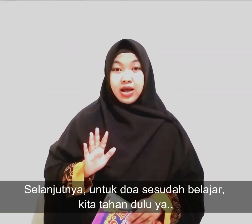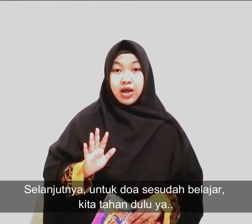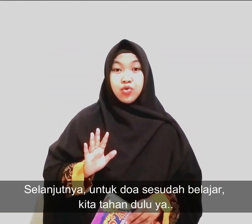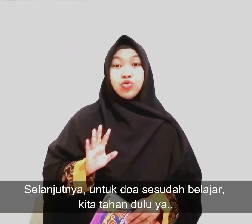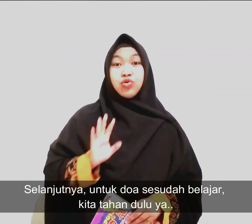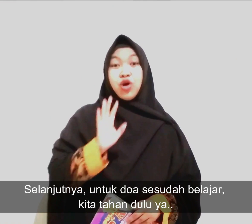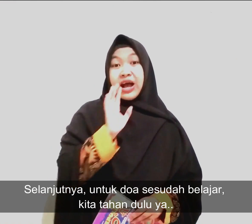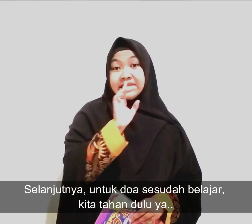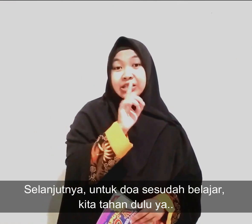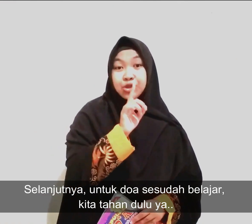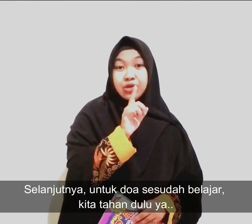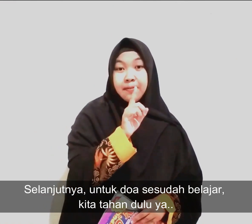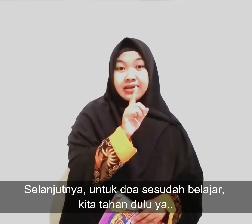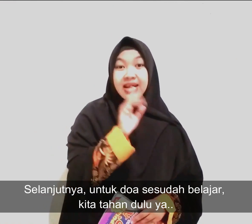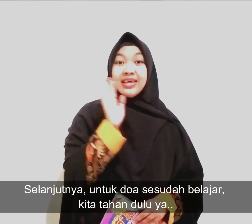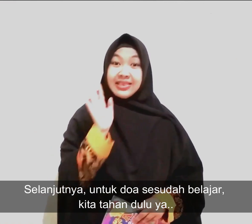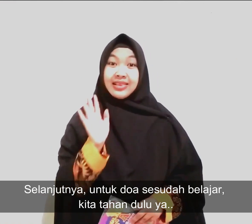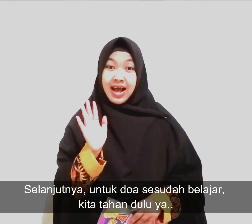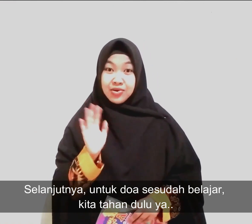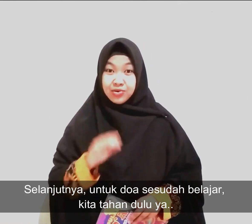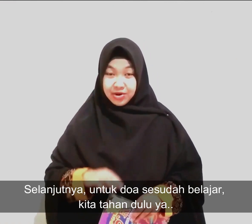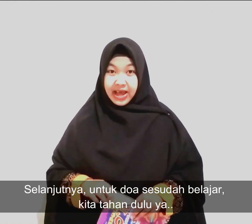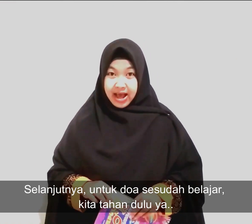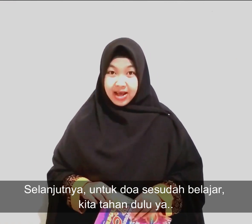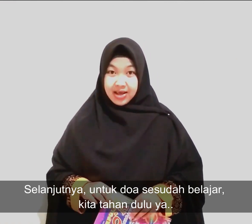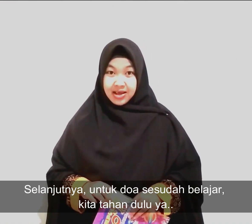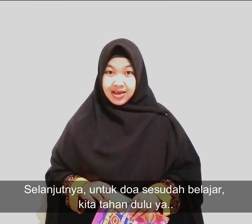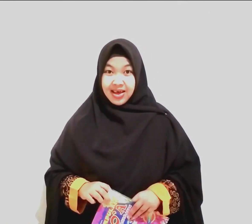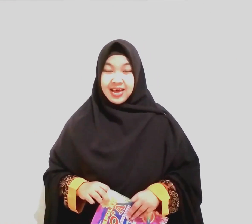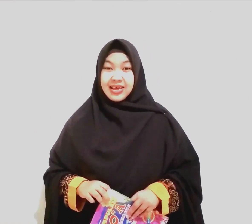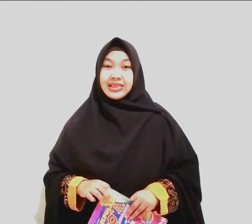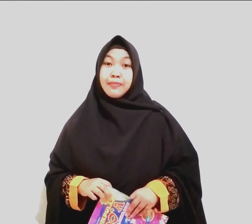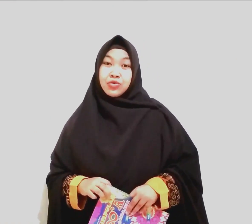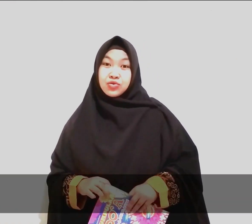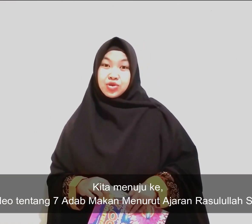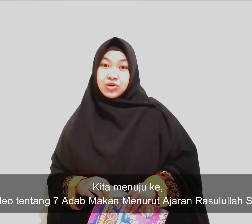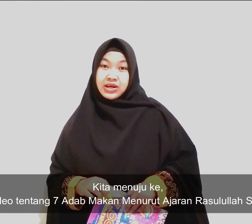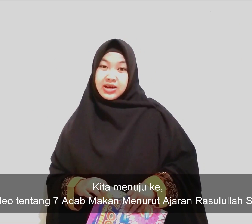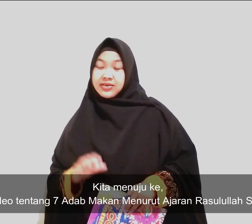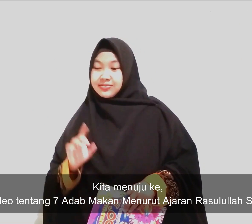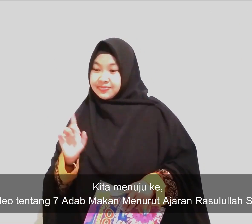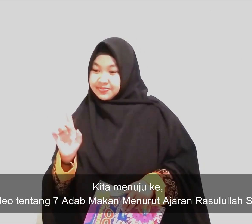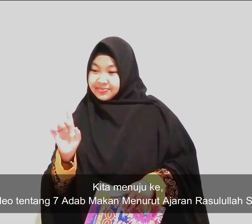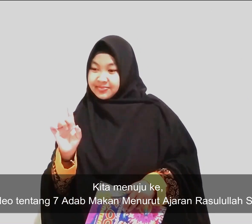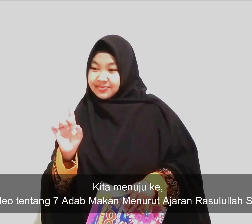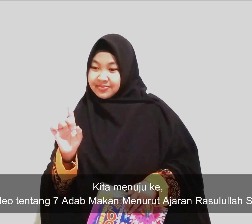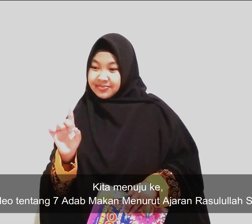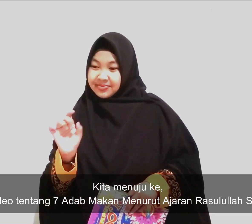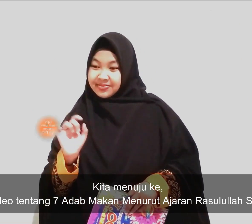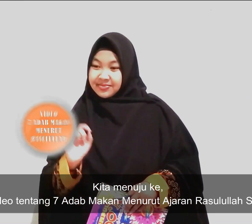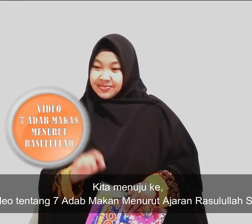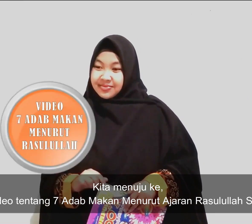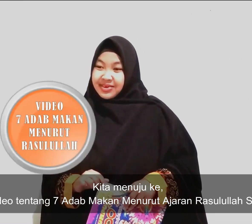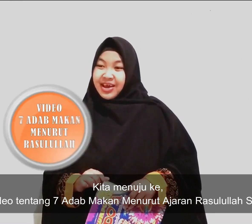Selanjutnya, untuk doa sesudah belajar kita tahan dulu ya. Kita menuju ke